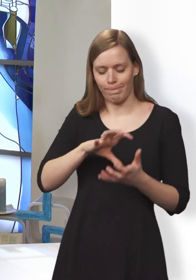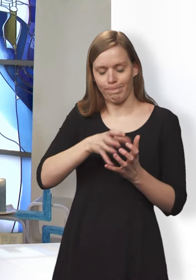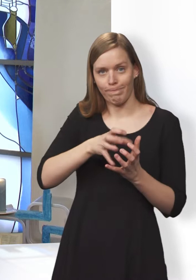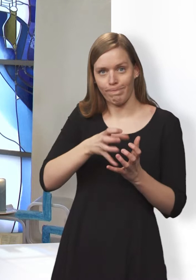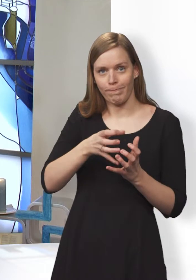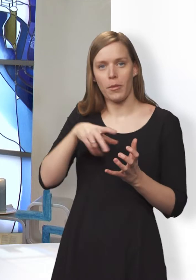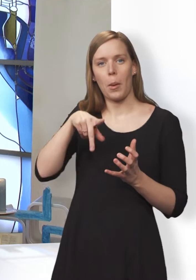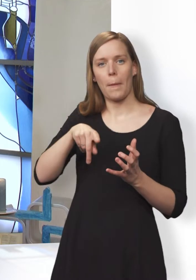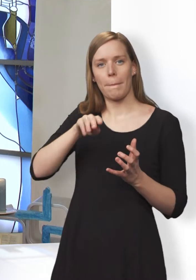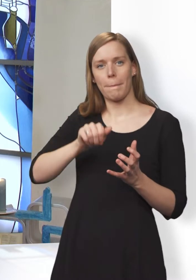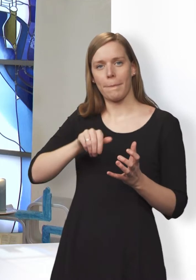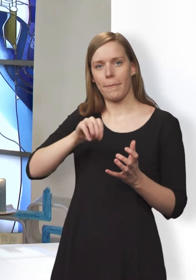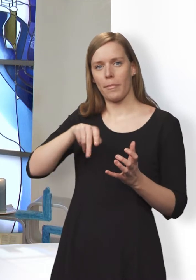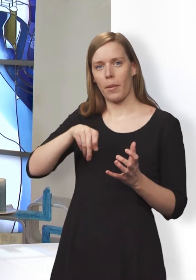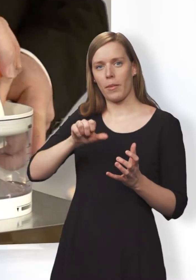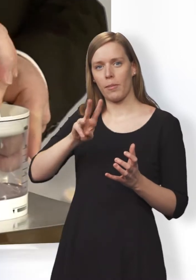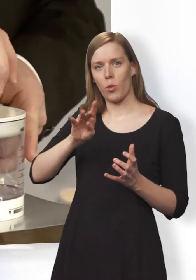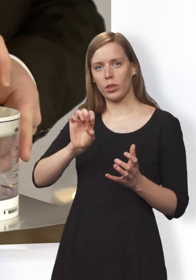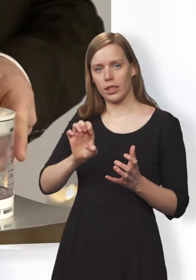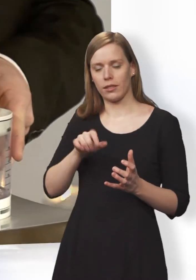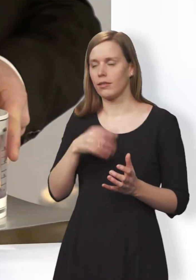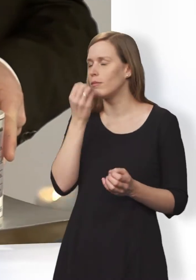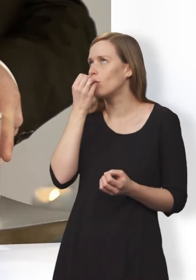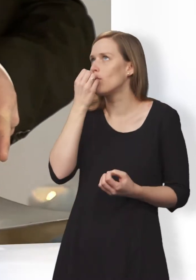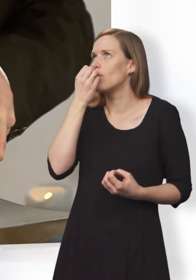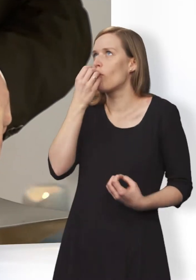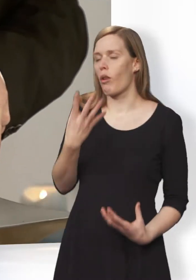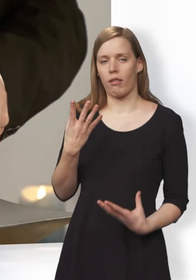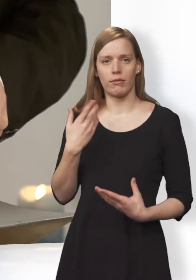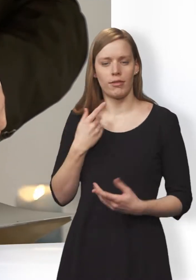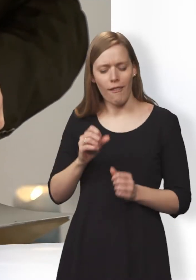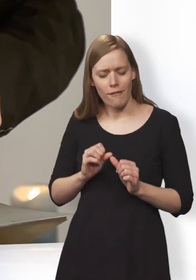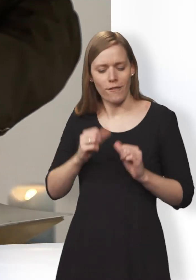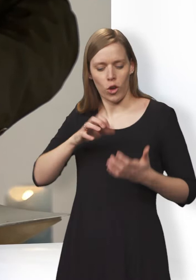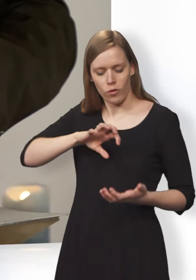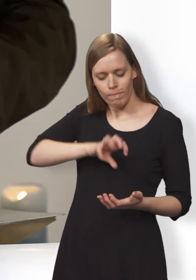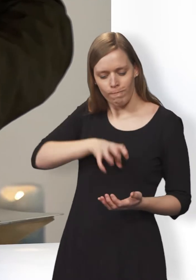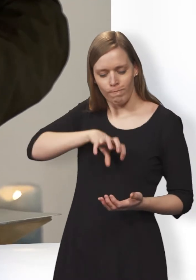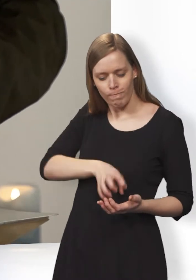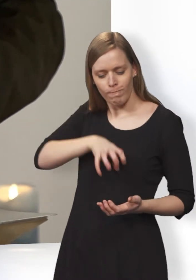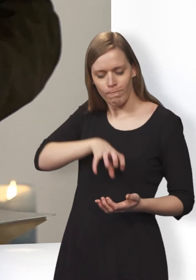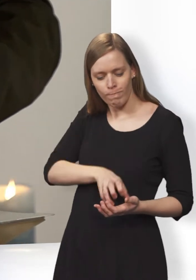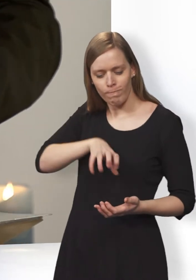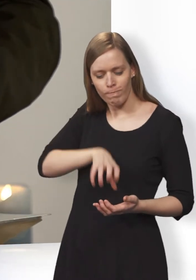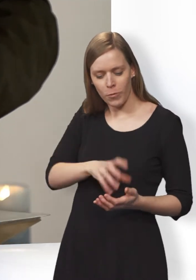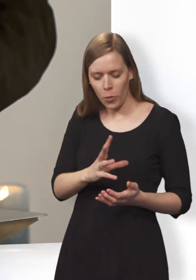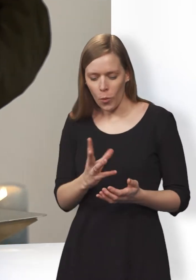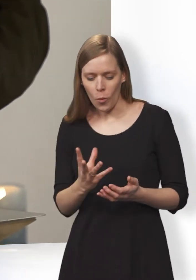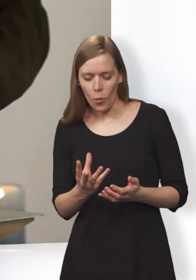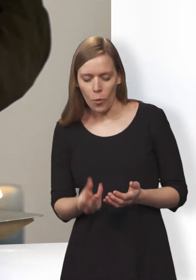in bei uns und wir lieben es so frisch gepressten saft zu